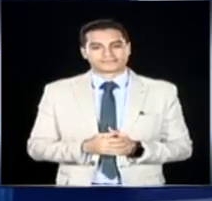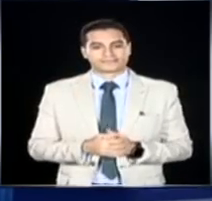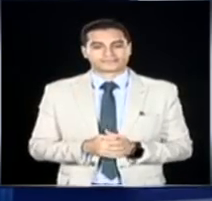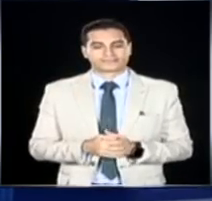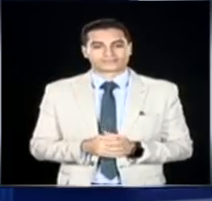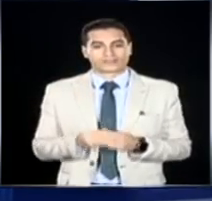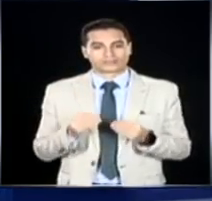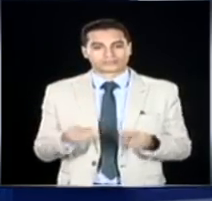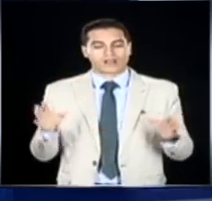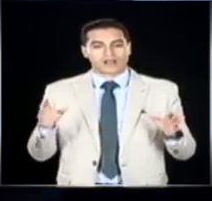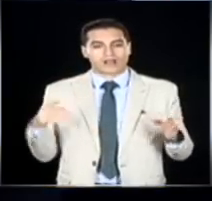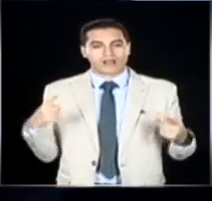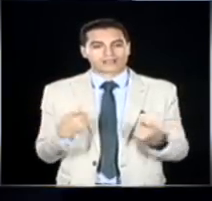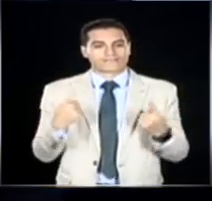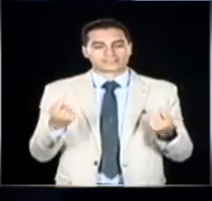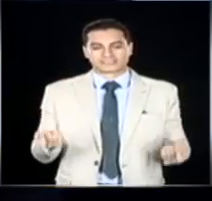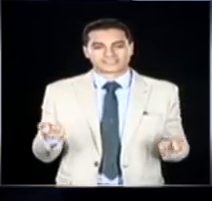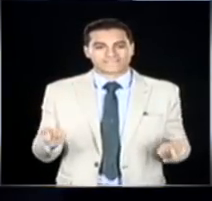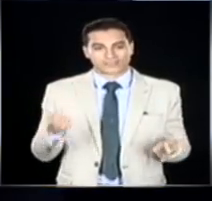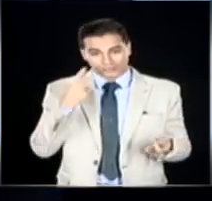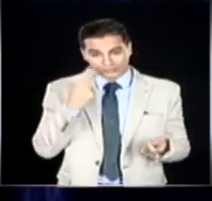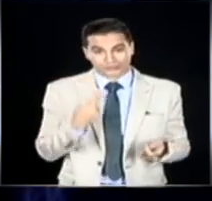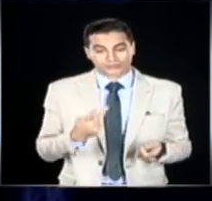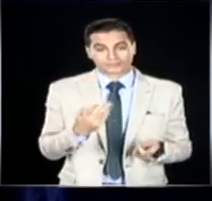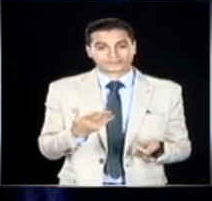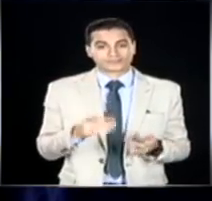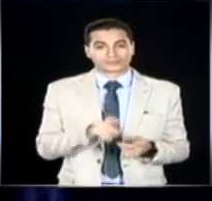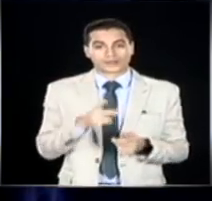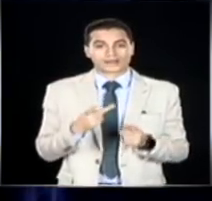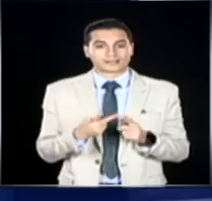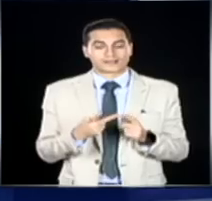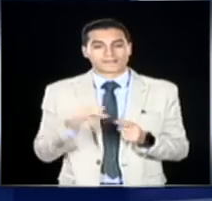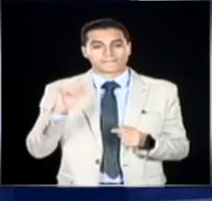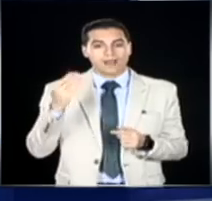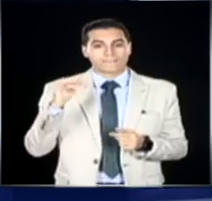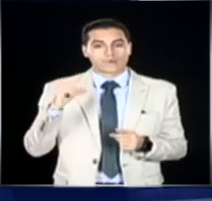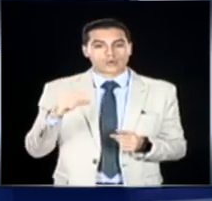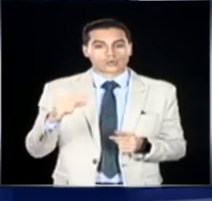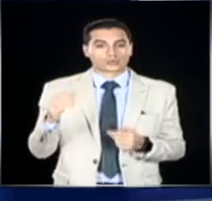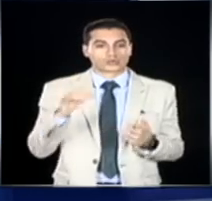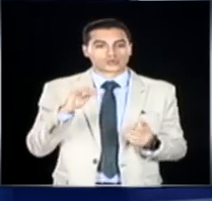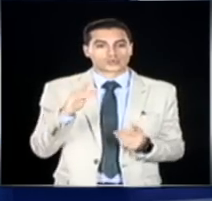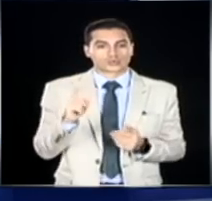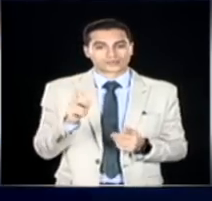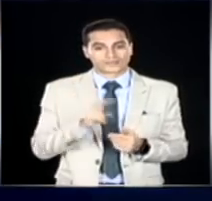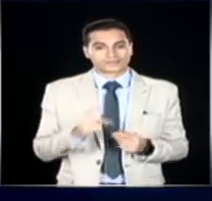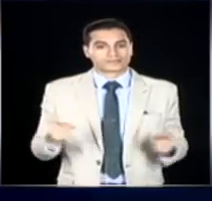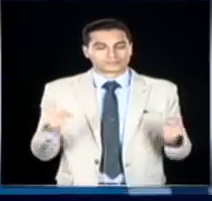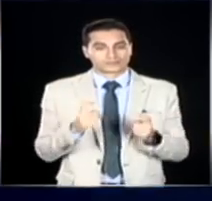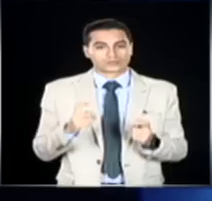ثور الهدف الاول من مدرستين محمود ويوسف يوسف يوسف ومحمود